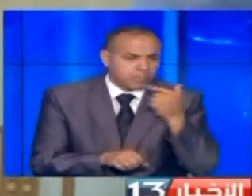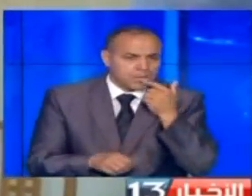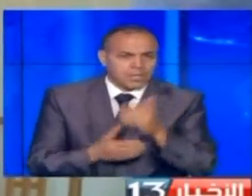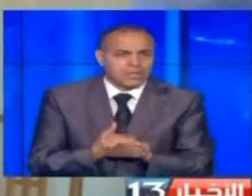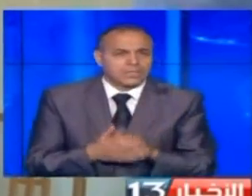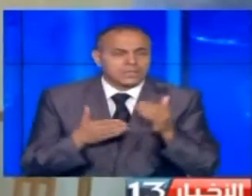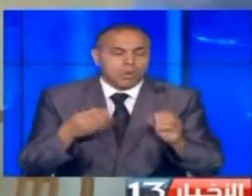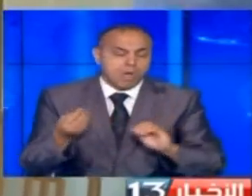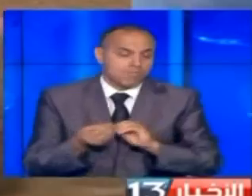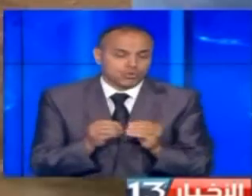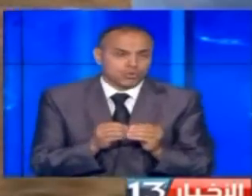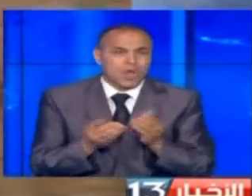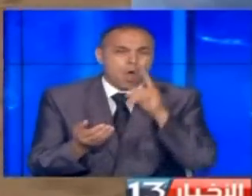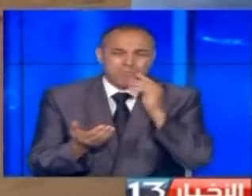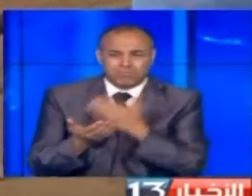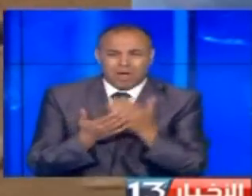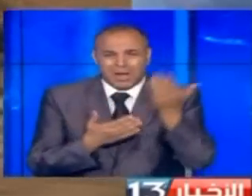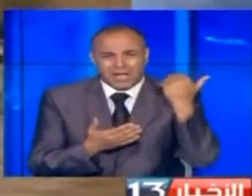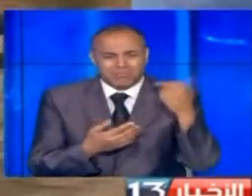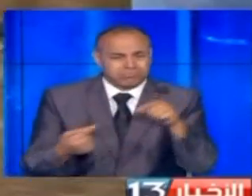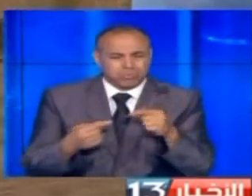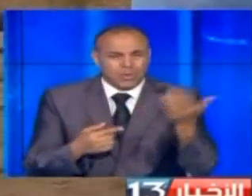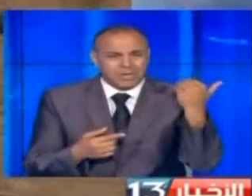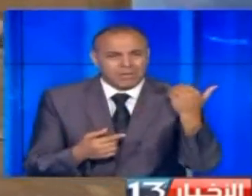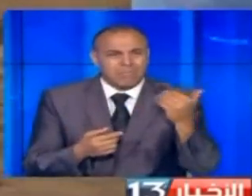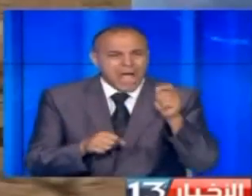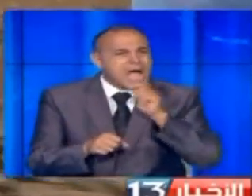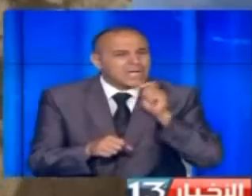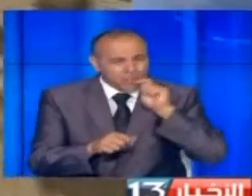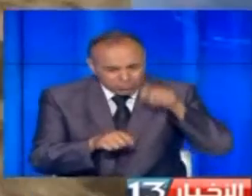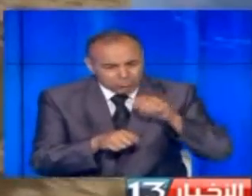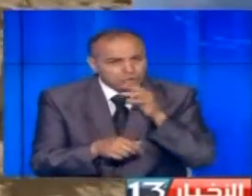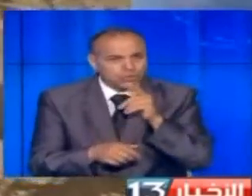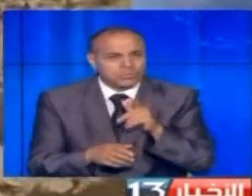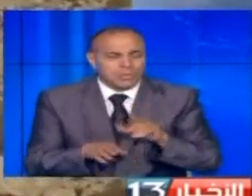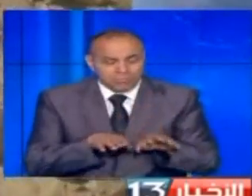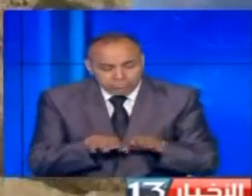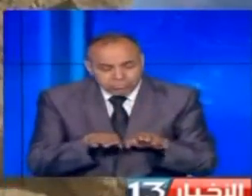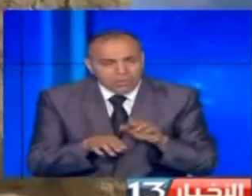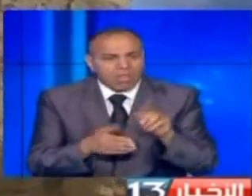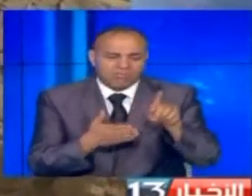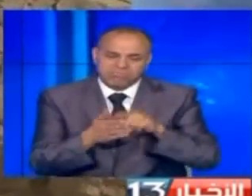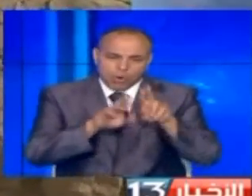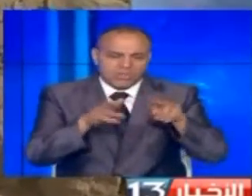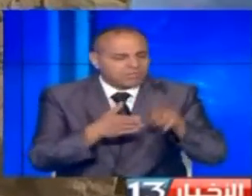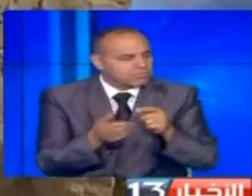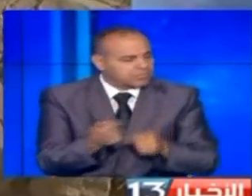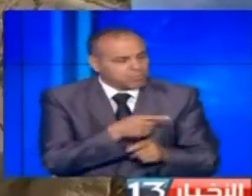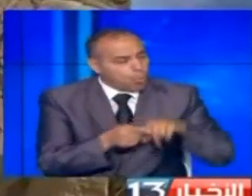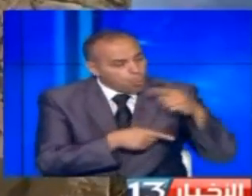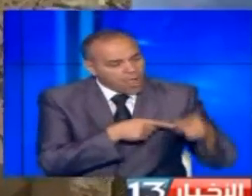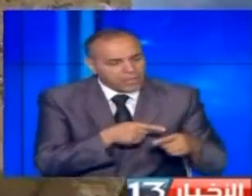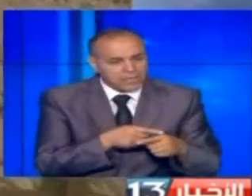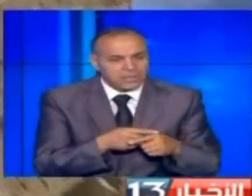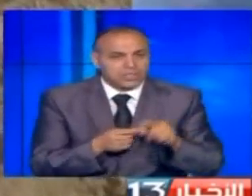2016، وقع إشكال مع المقاول القديم باعتبار أنه المنطقة حجرية. مشينا في إجراءات فسخ العقد، وإن شاء الله بداية